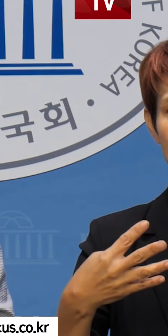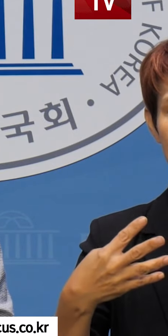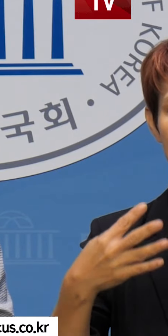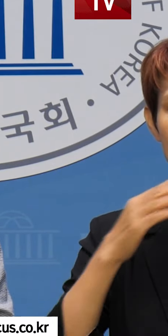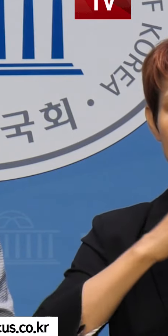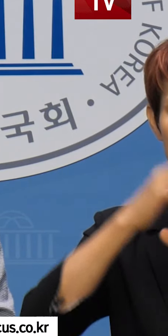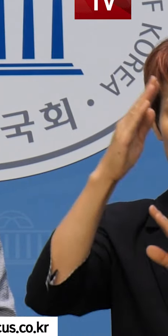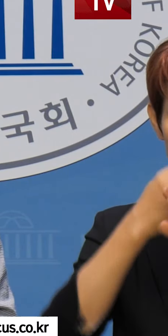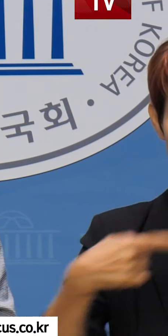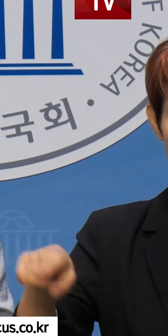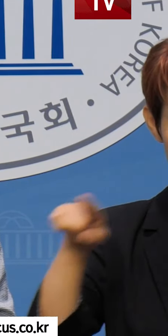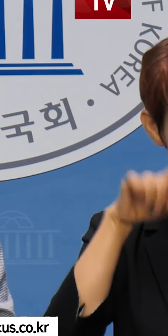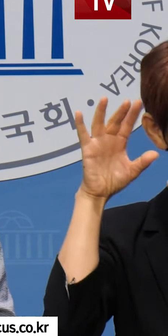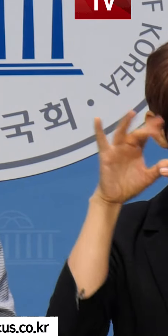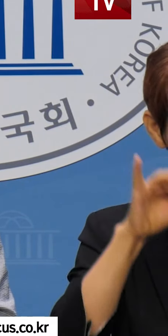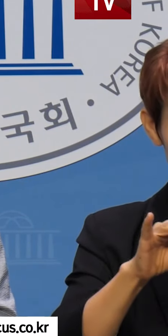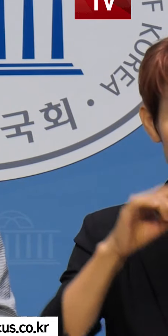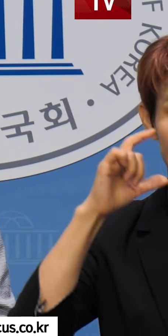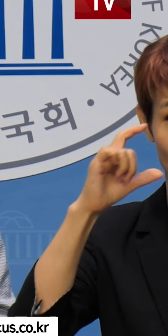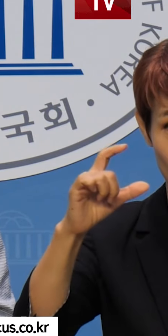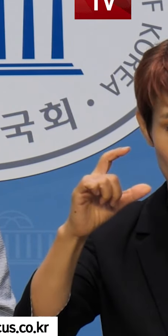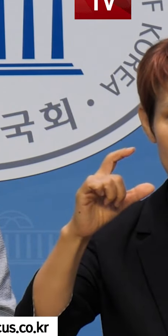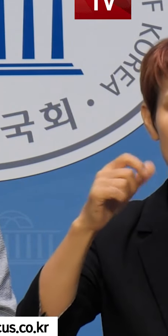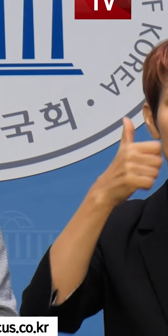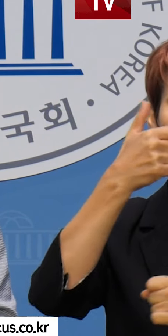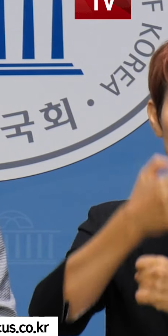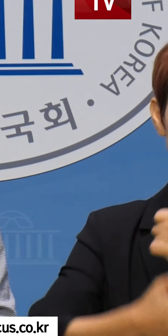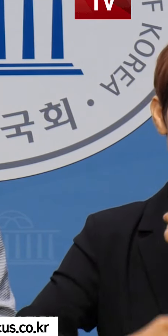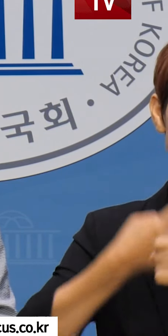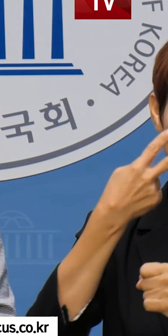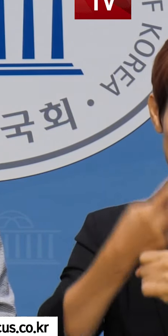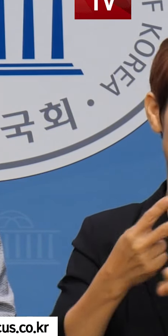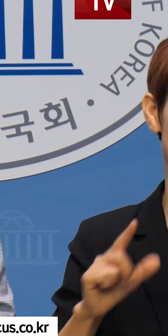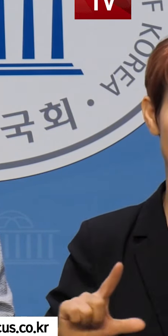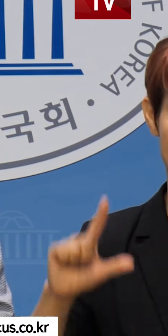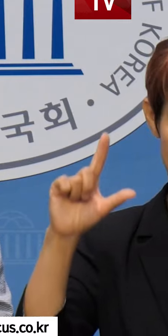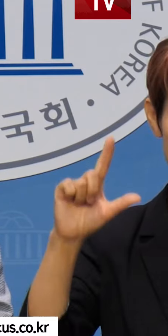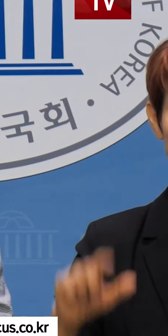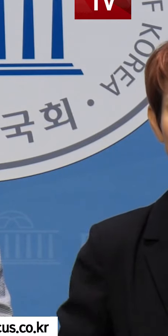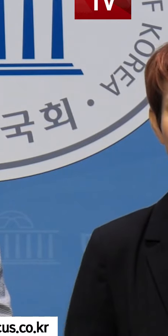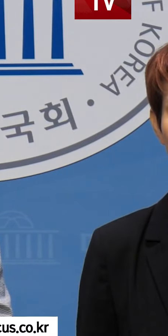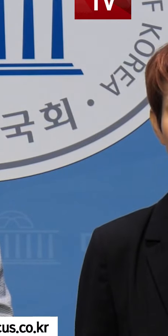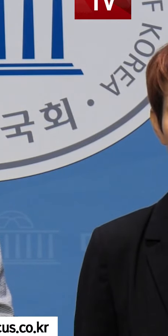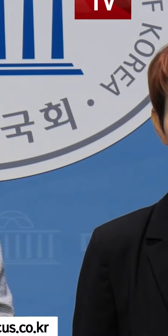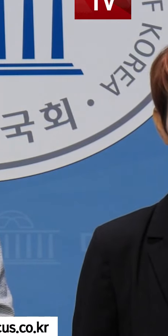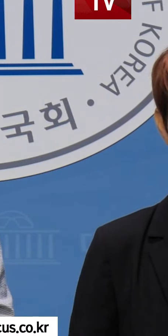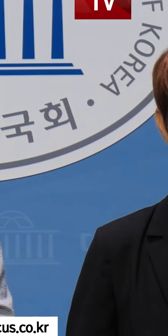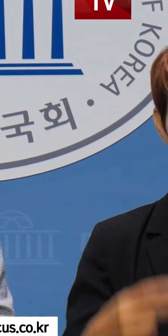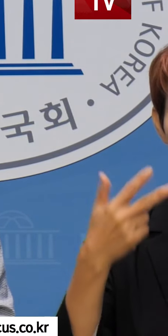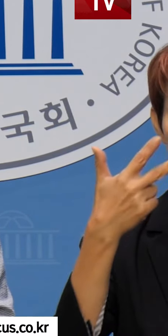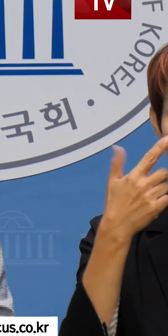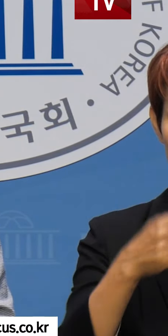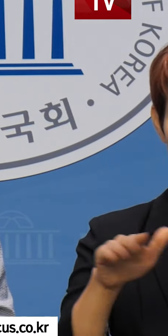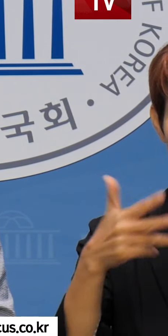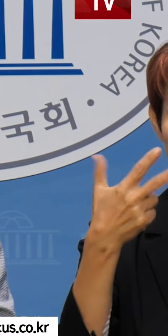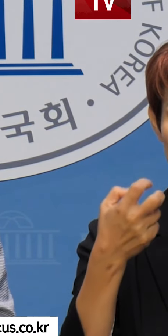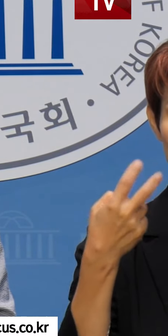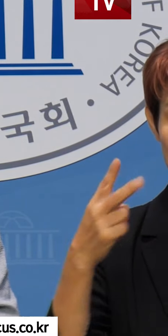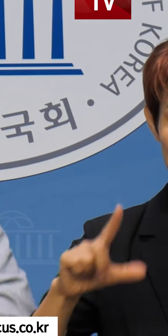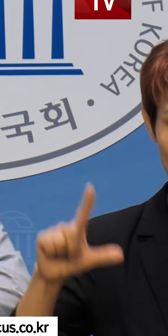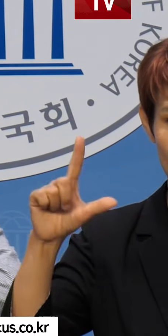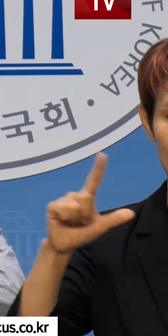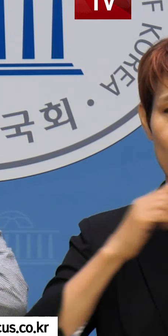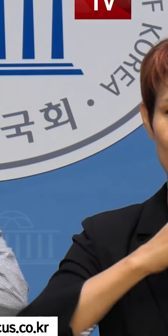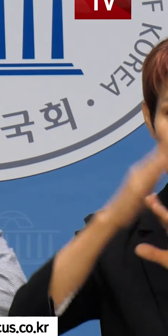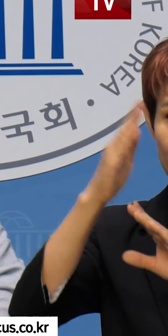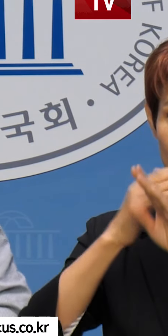남북공동성명을 선언한 지 반세기하고도 2년째 되는 날입니다. 72년 7월 4일 남북한의